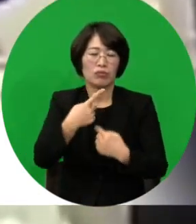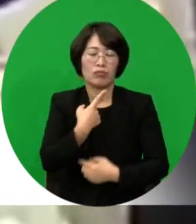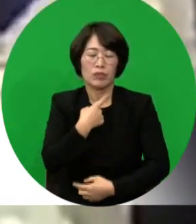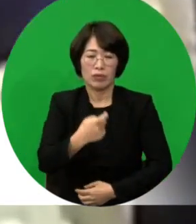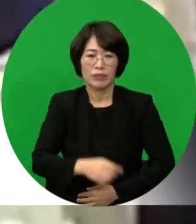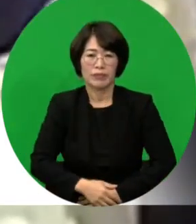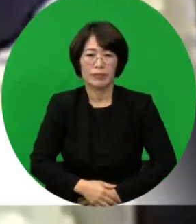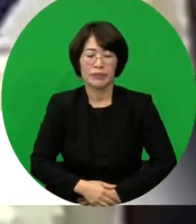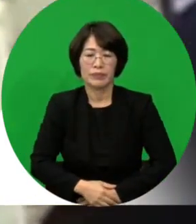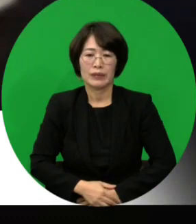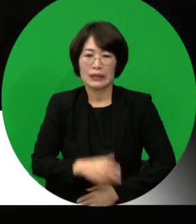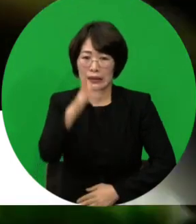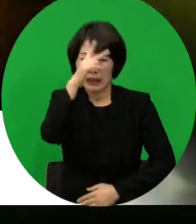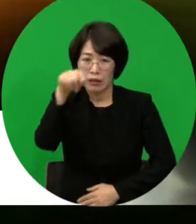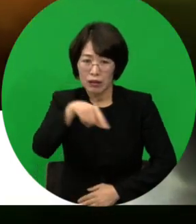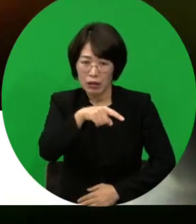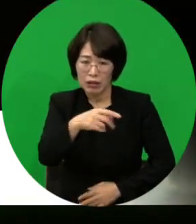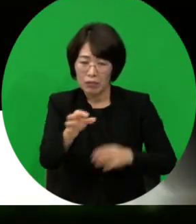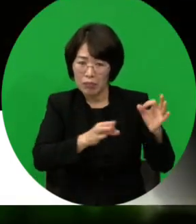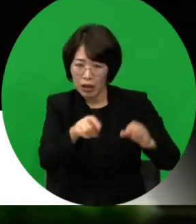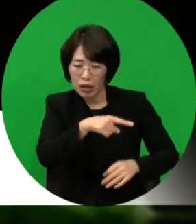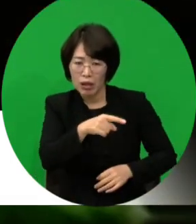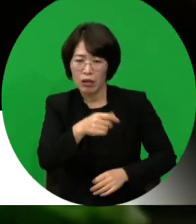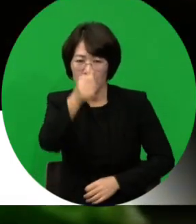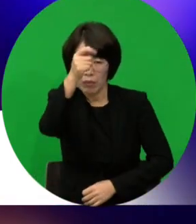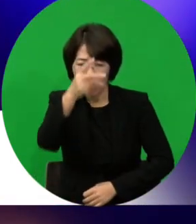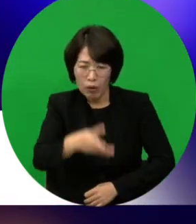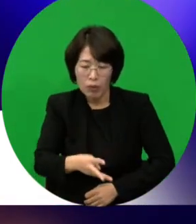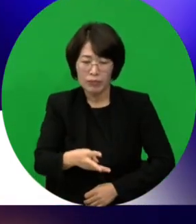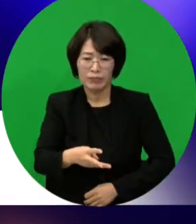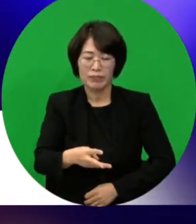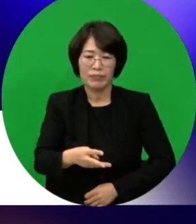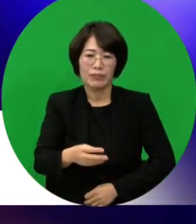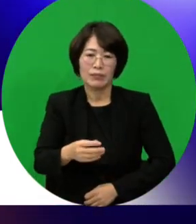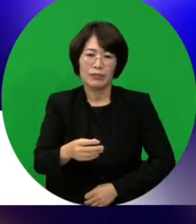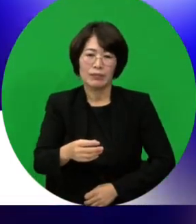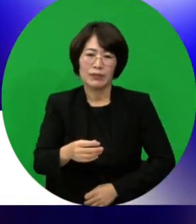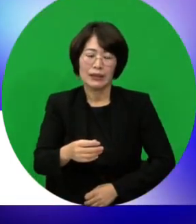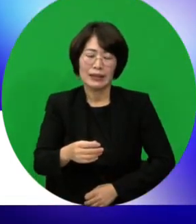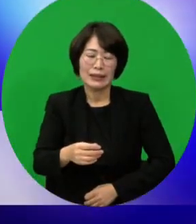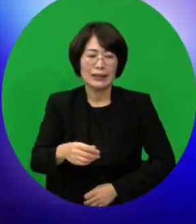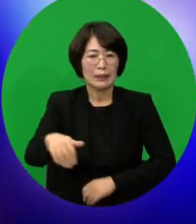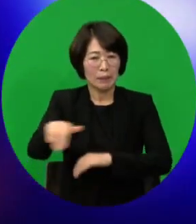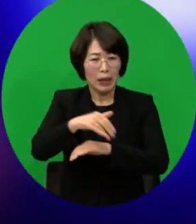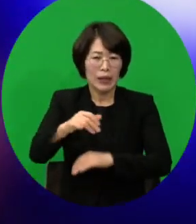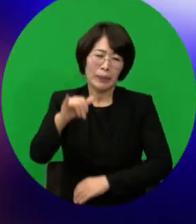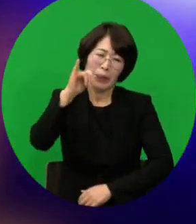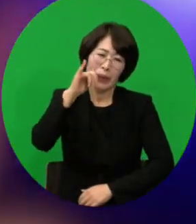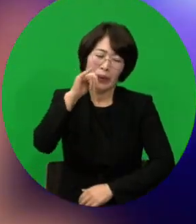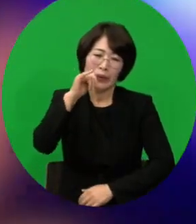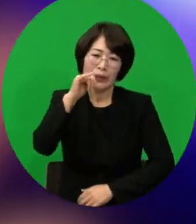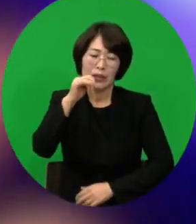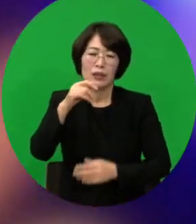있습니다. 경찰은 이 업소들에서 여러 차례 도박을 한 손님 33명도 상습 도박 혐의로 입건했습니다.